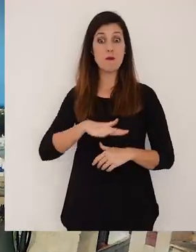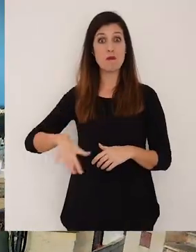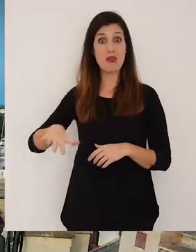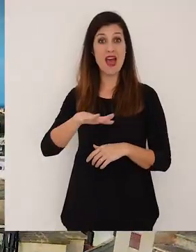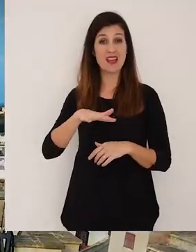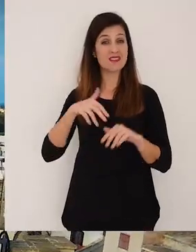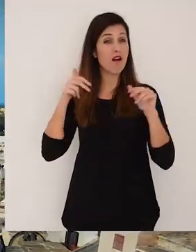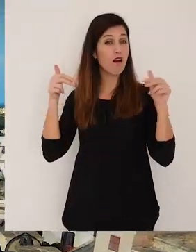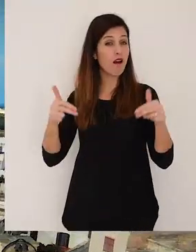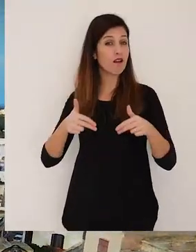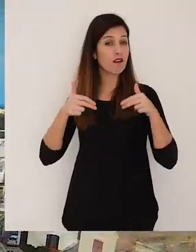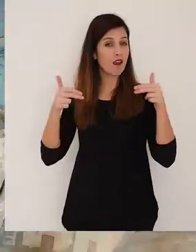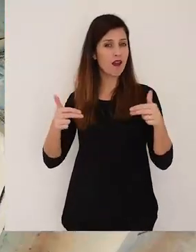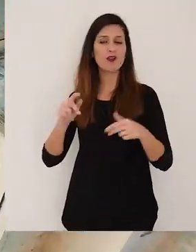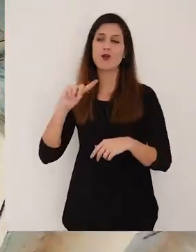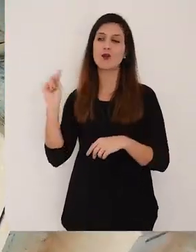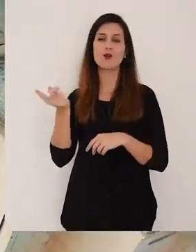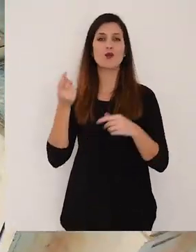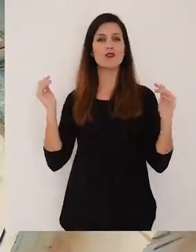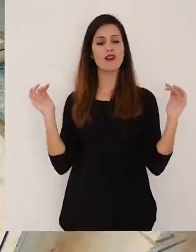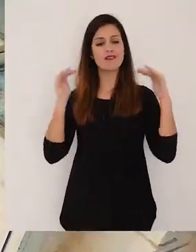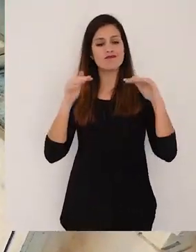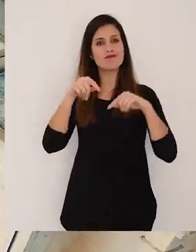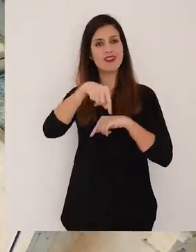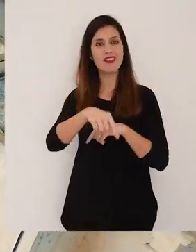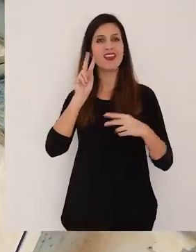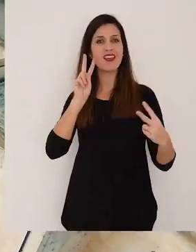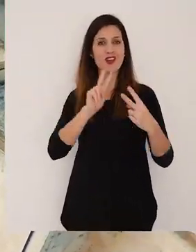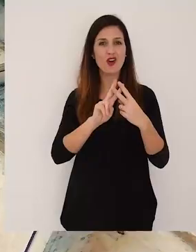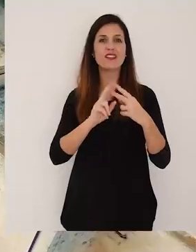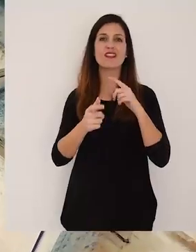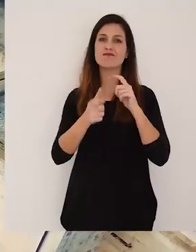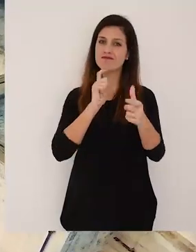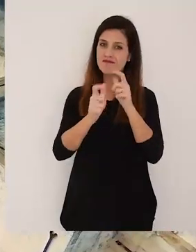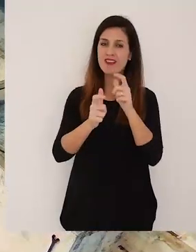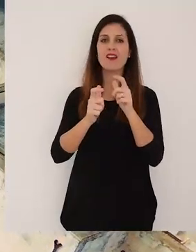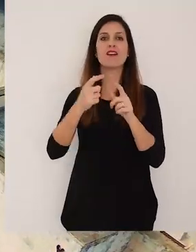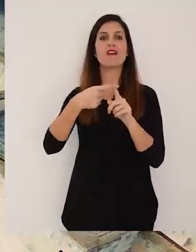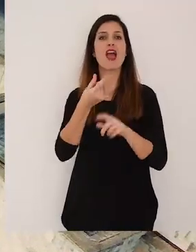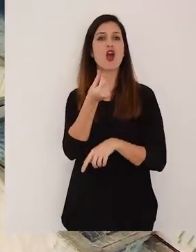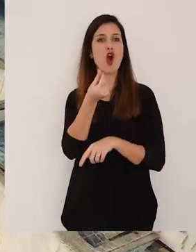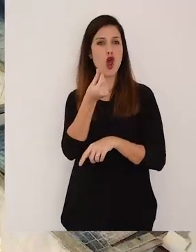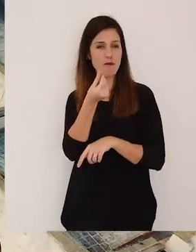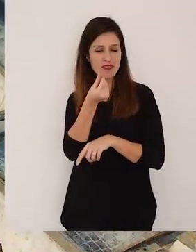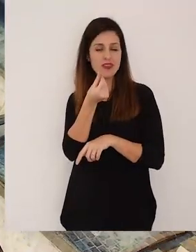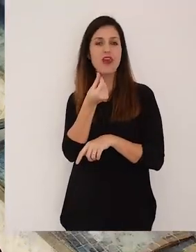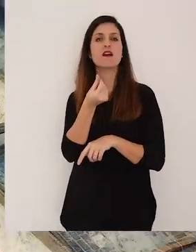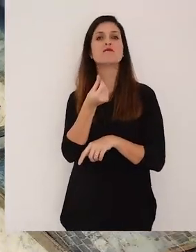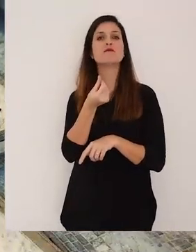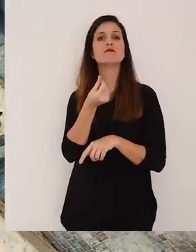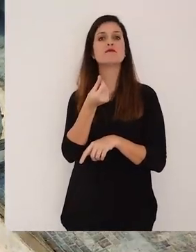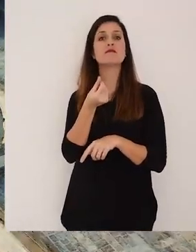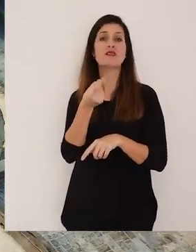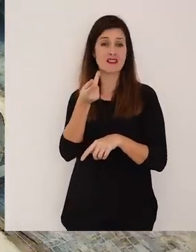La piazza per secoli ha rappresentato il cuore delle interazioni sociali, economiche e culturali del paese, come testimoniano le